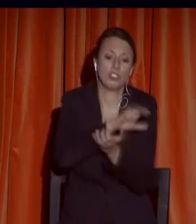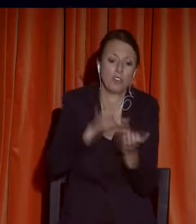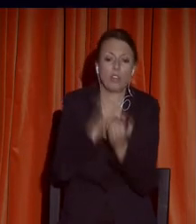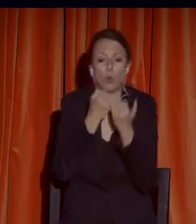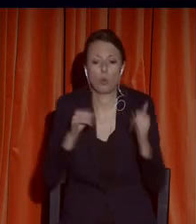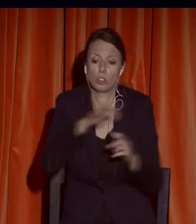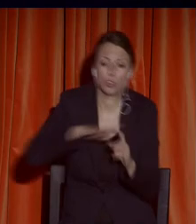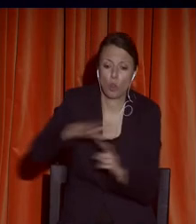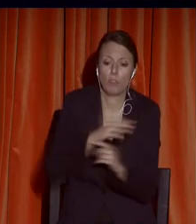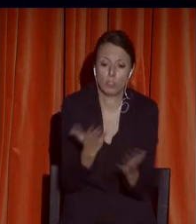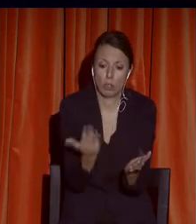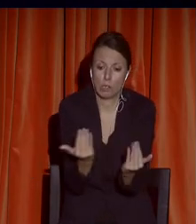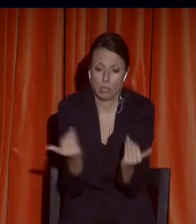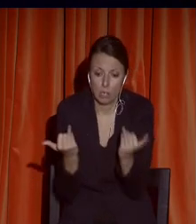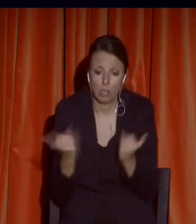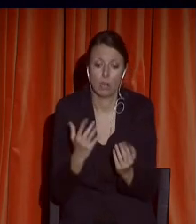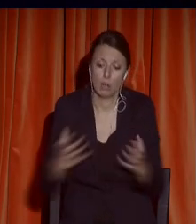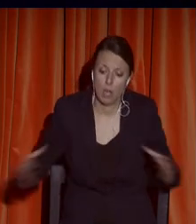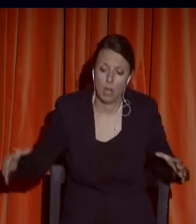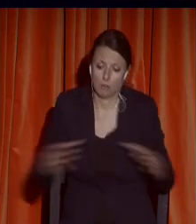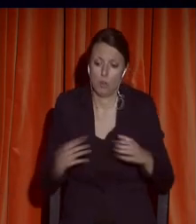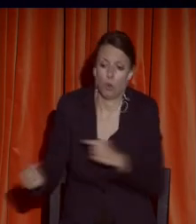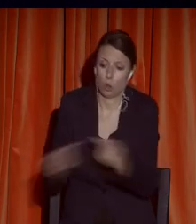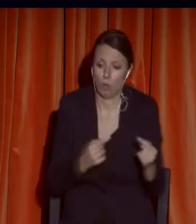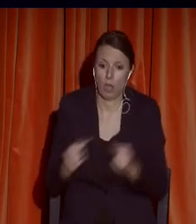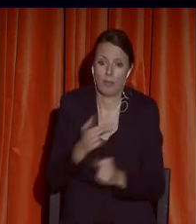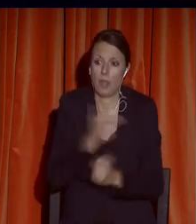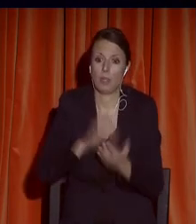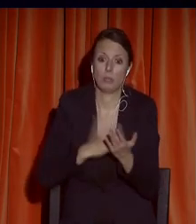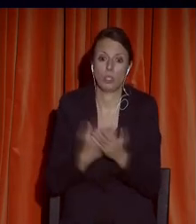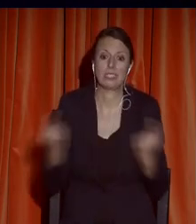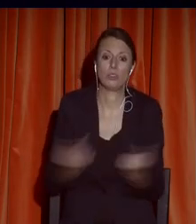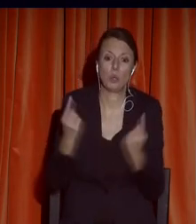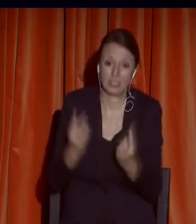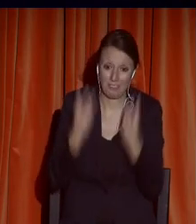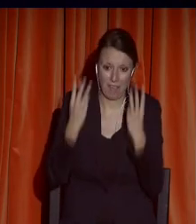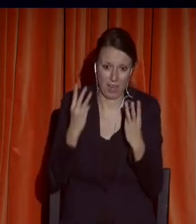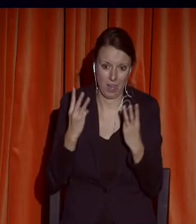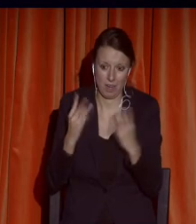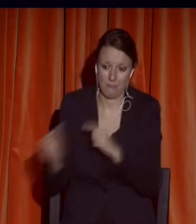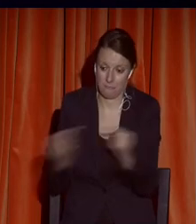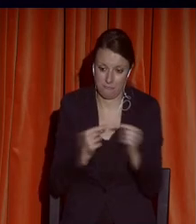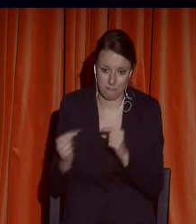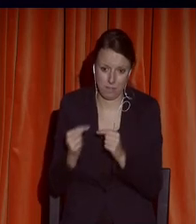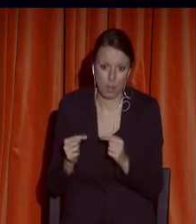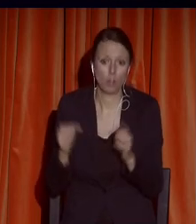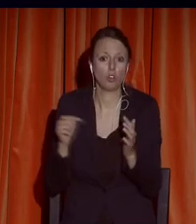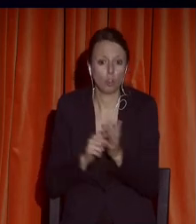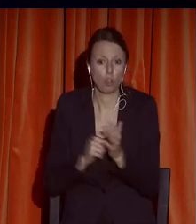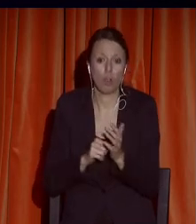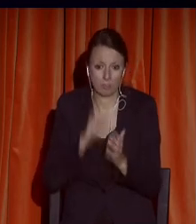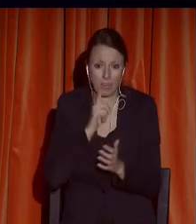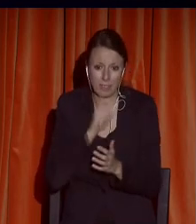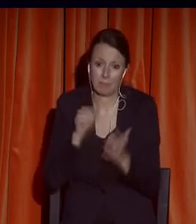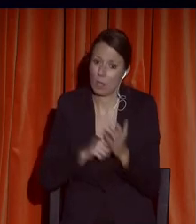bardzo różnych opinii po to, żeby dyskutować o sytuacjach o fundamentalnym znaczeniu, no to należy ten potencjał